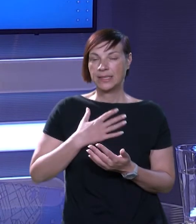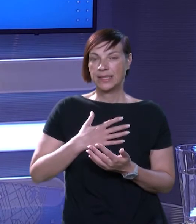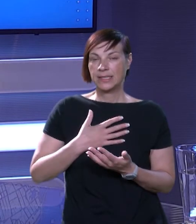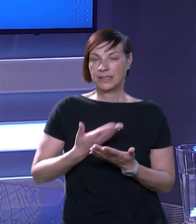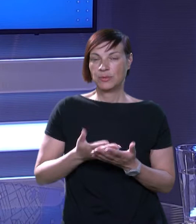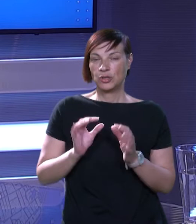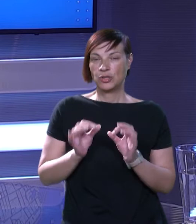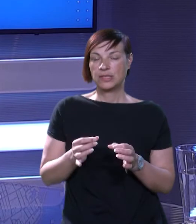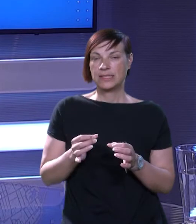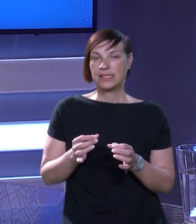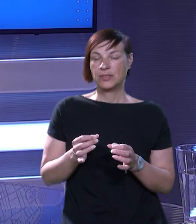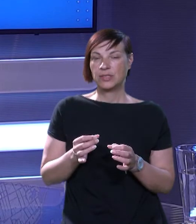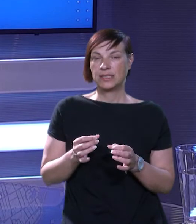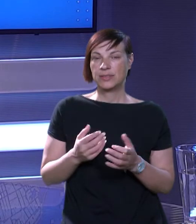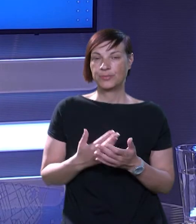htjela sam to osigurati